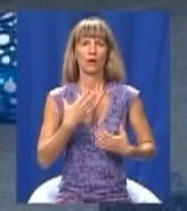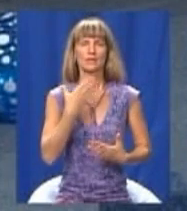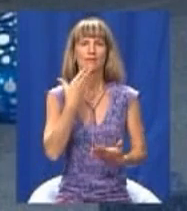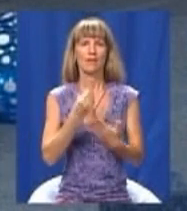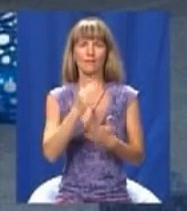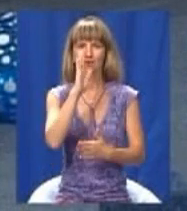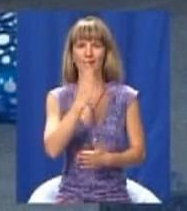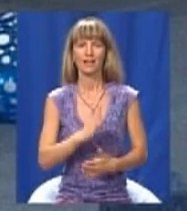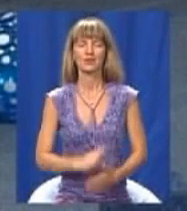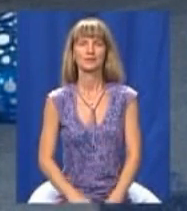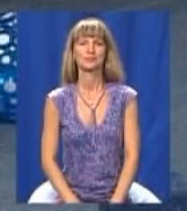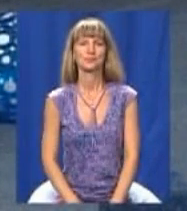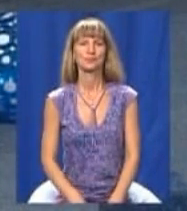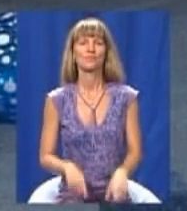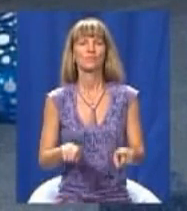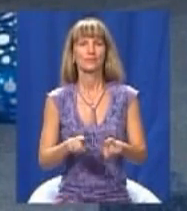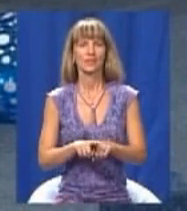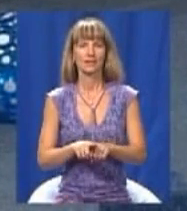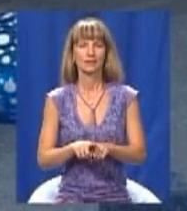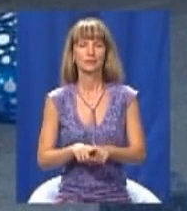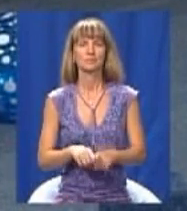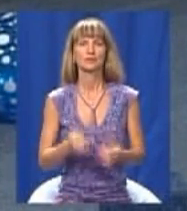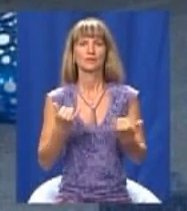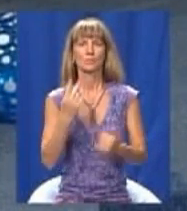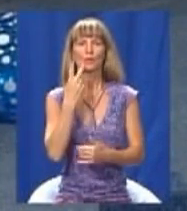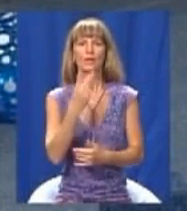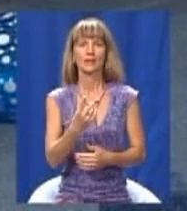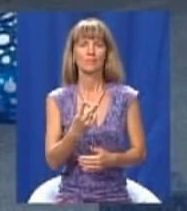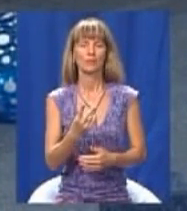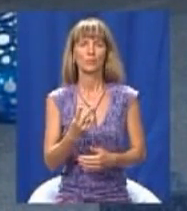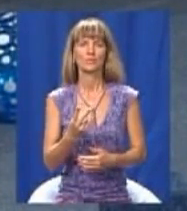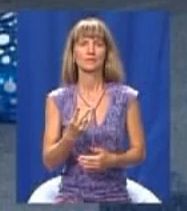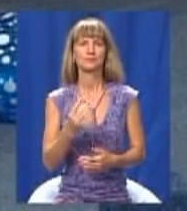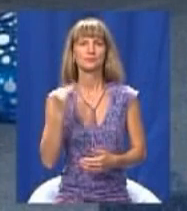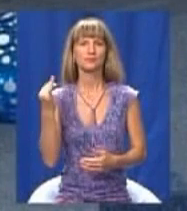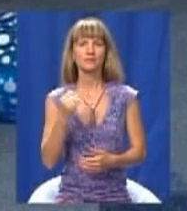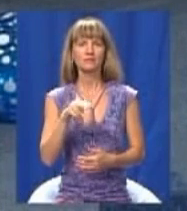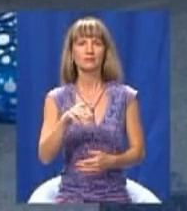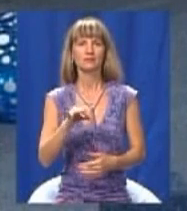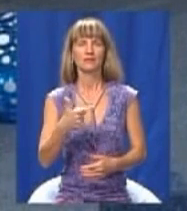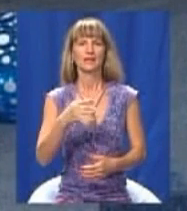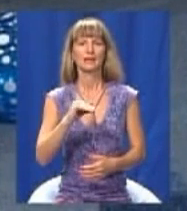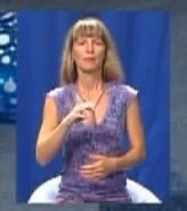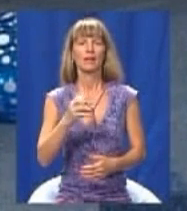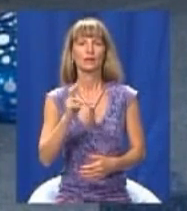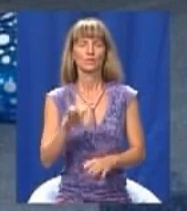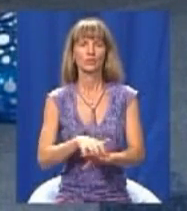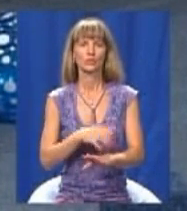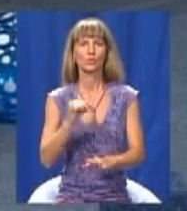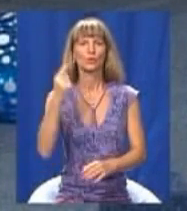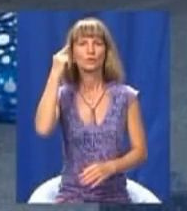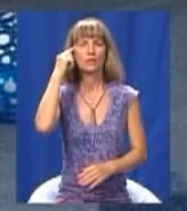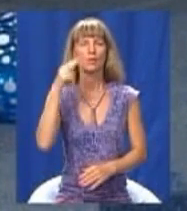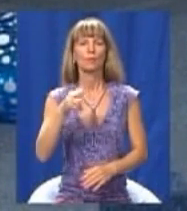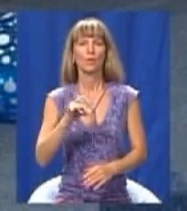противника. Ось так. Давайте зараз подивимося цікавинку про гімалайську кішку і дізнаємося